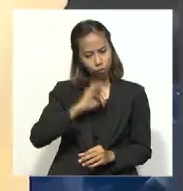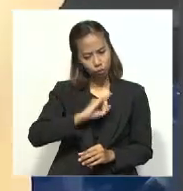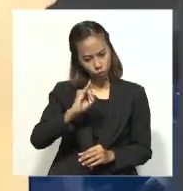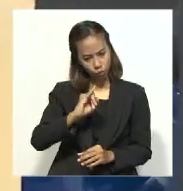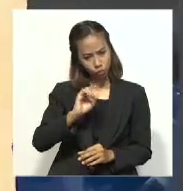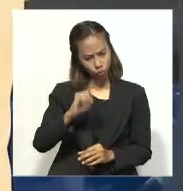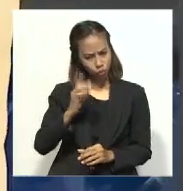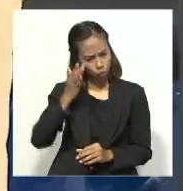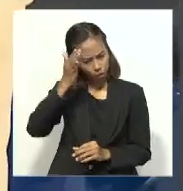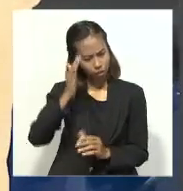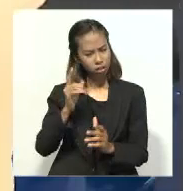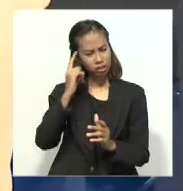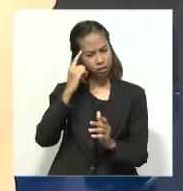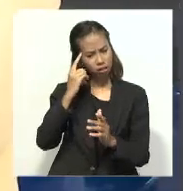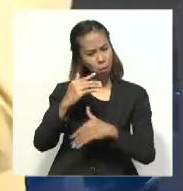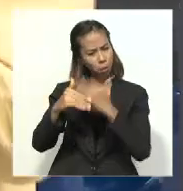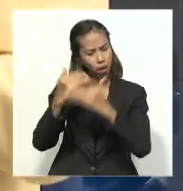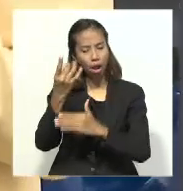ควรจะเดินไปยังไงประเทศของเรา